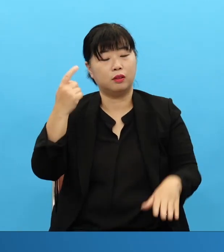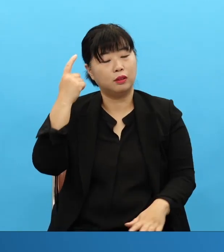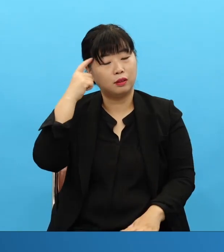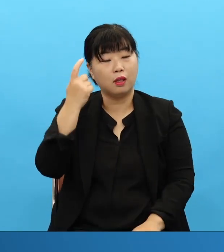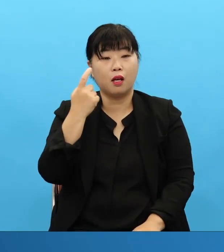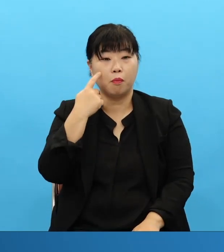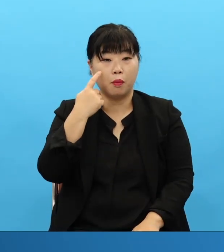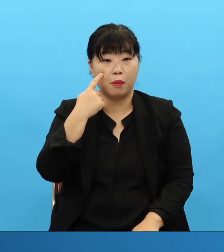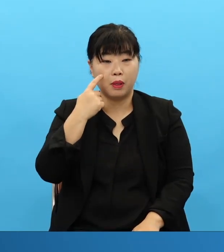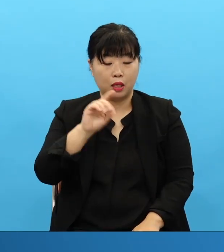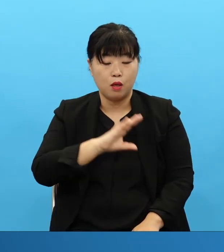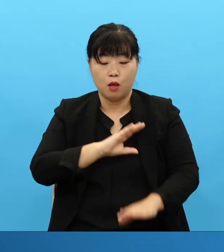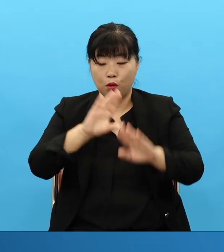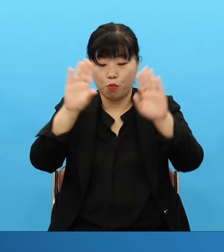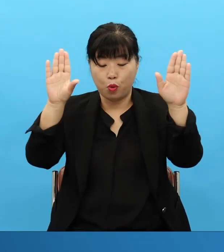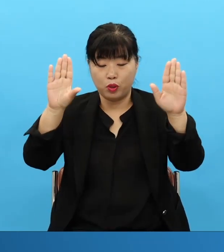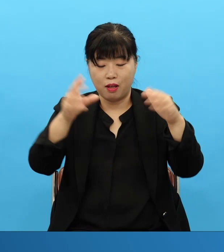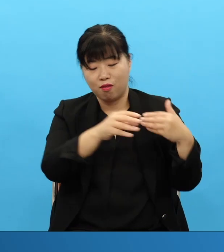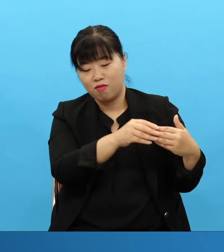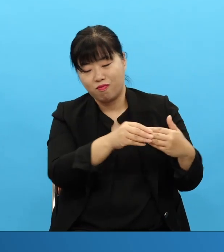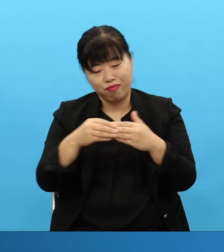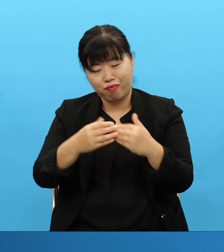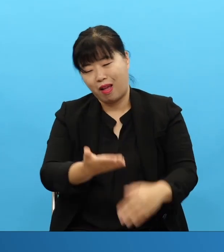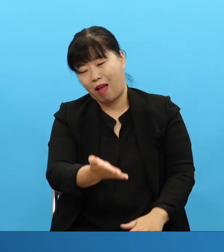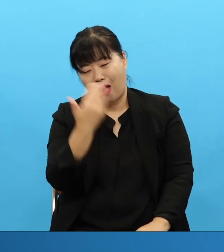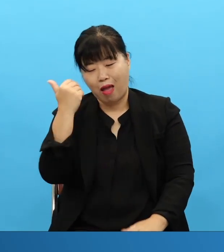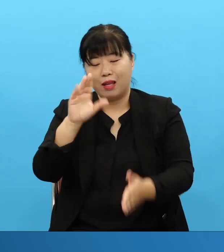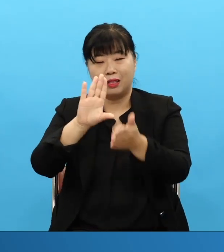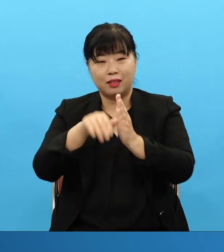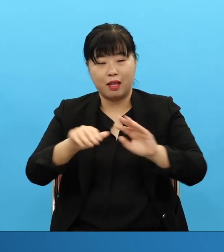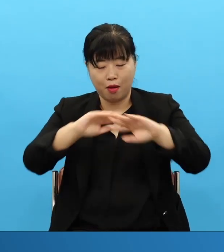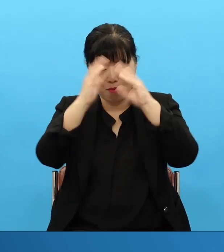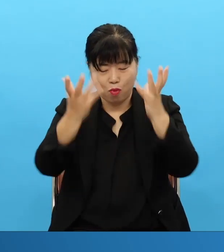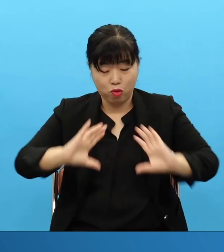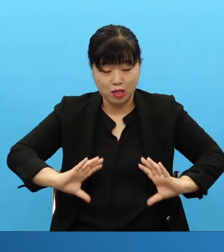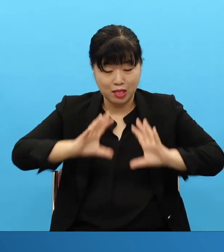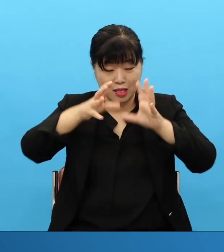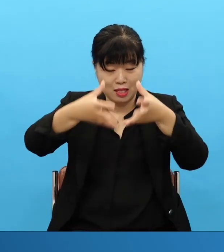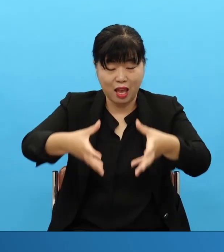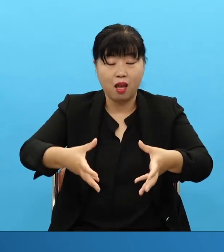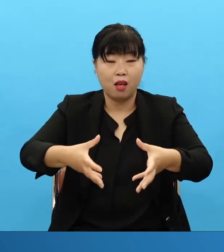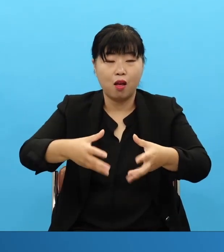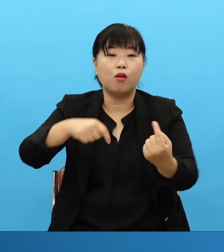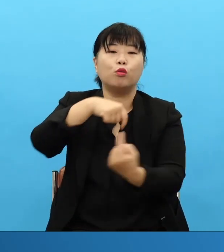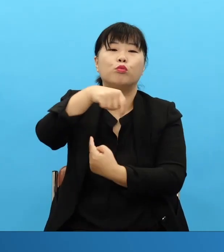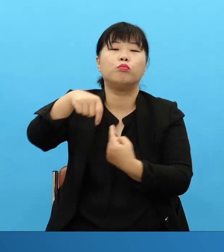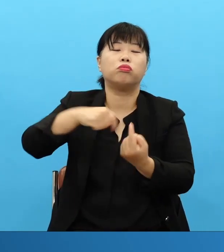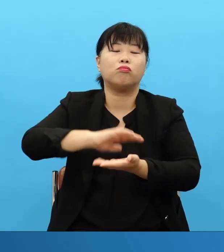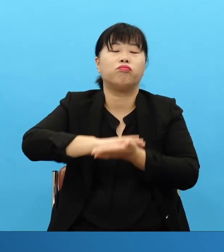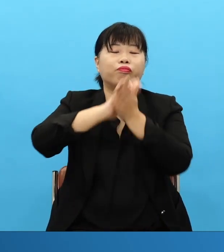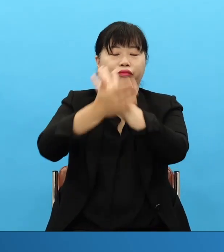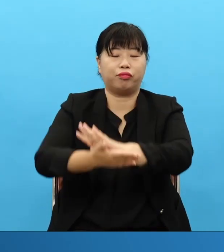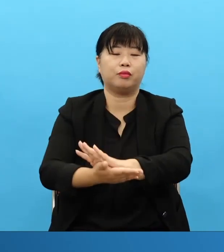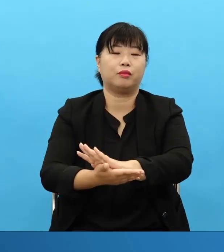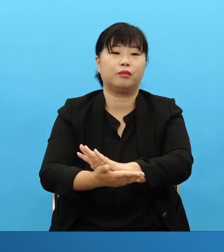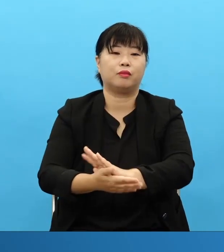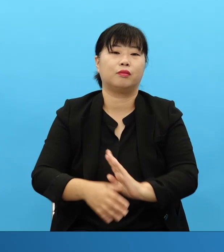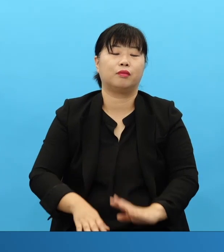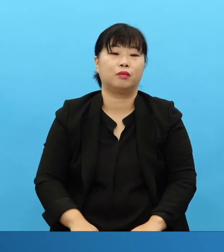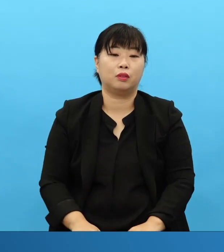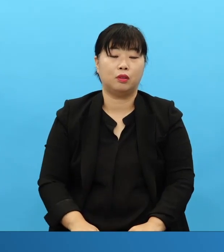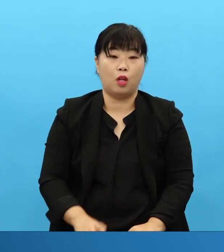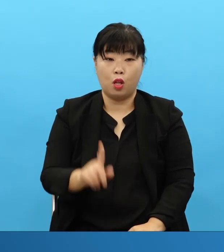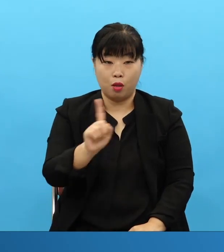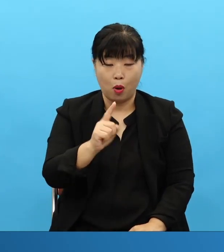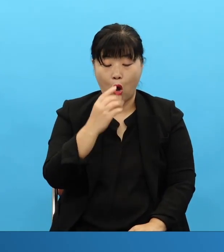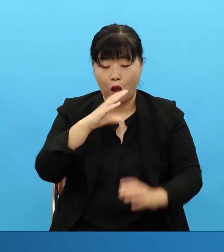그냥 전 세계를 뒤흔드는 겁니다. Then 완전히. Moses, he just shook up the entire world. 그 10가지 기적이요. 전 세계를 뒤흔드는 The 거예요. 10 miracles that completely overturned